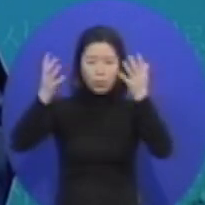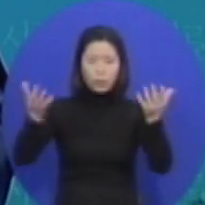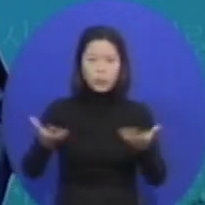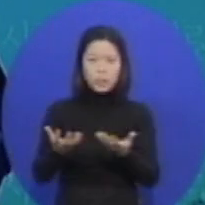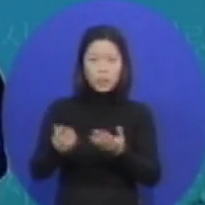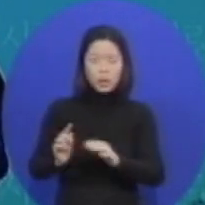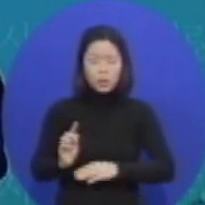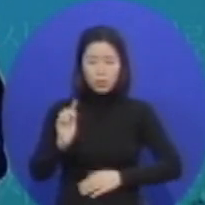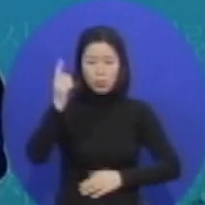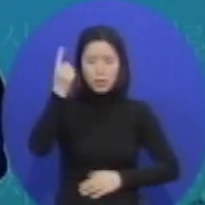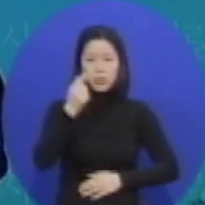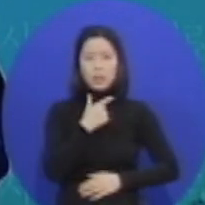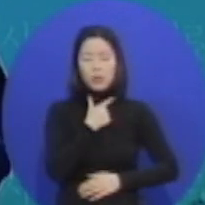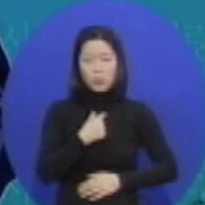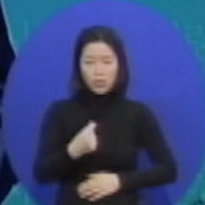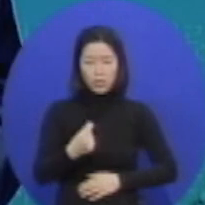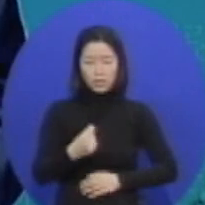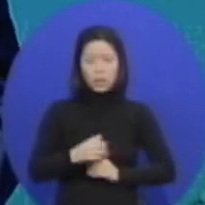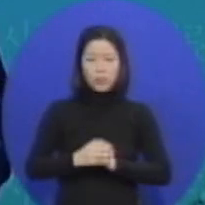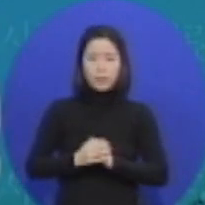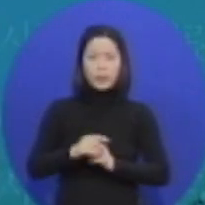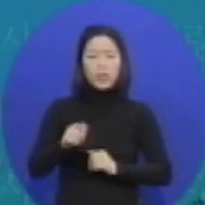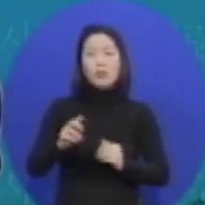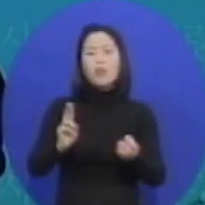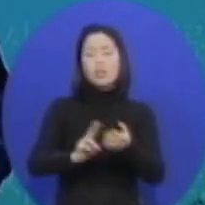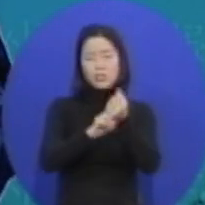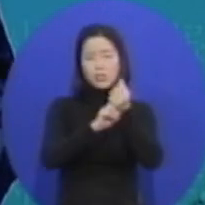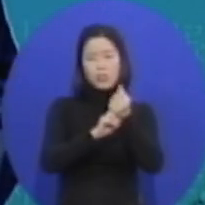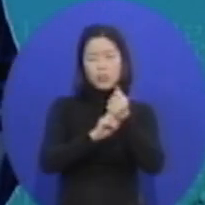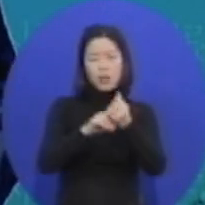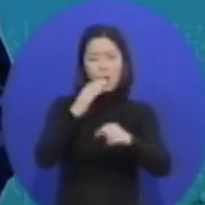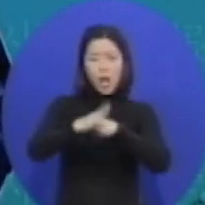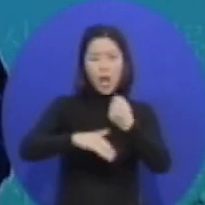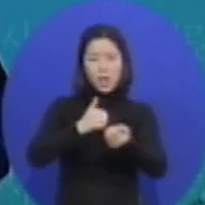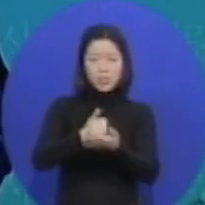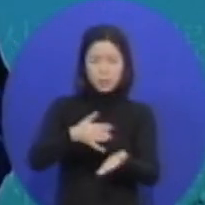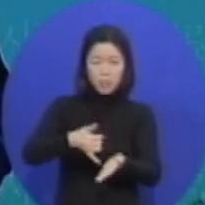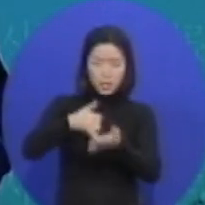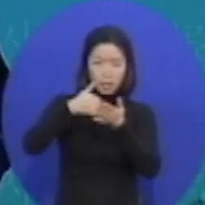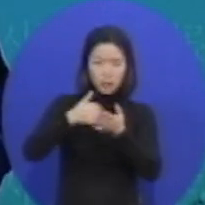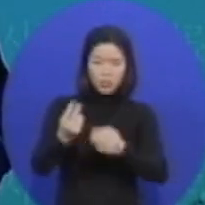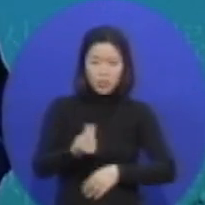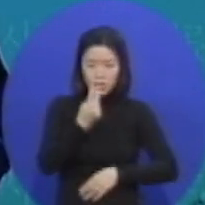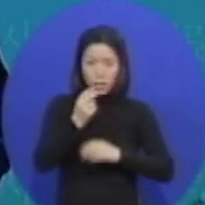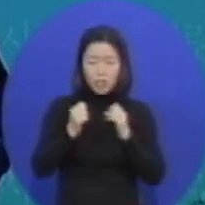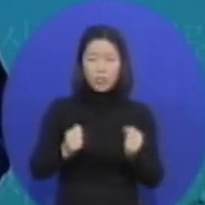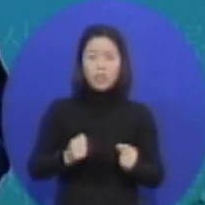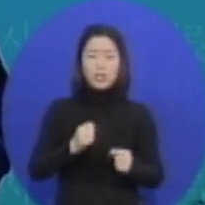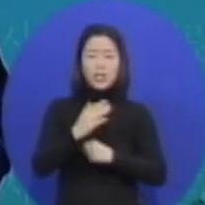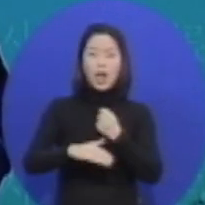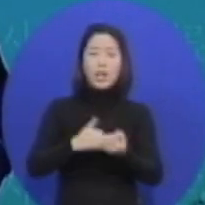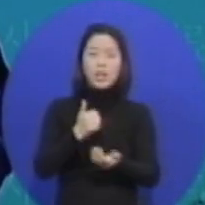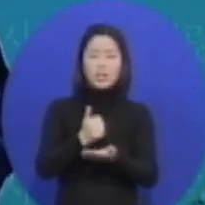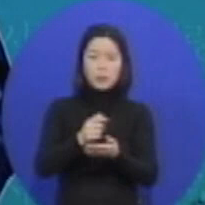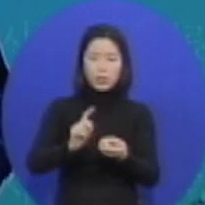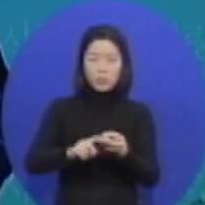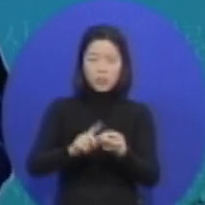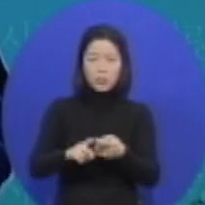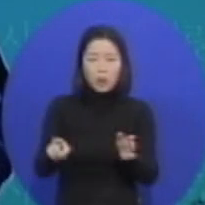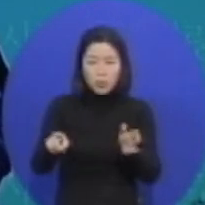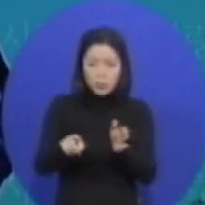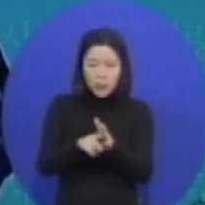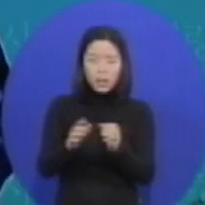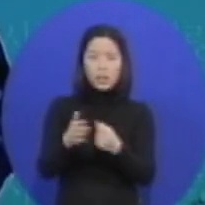년 기적 이에요 하나님이 인격적인 하나님 살아계신 하나님의 인 줄 진짜 믿으니까 그는 그